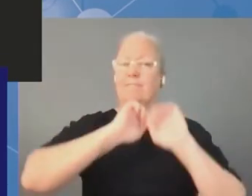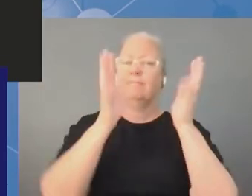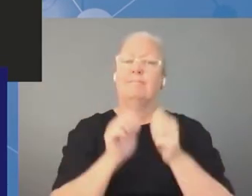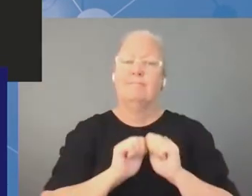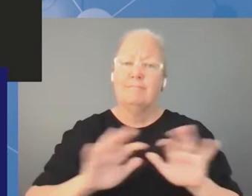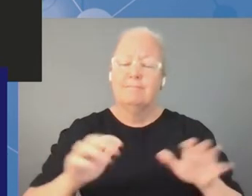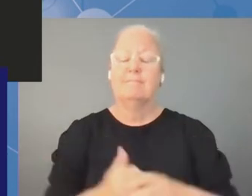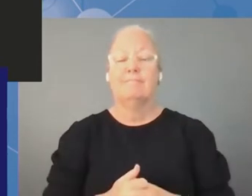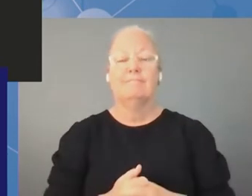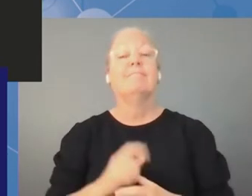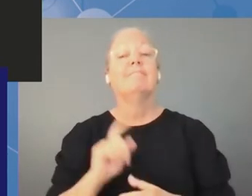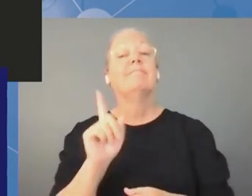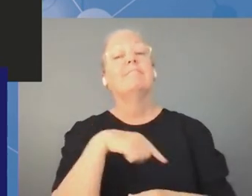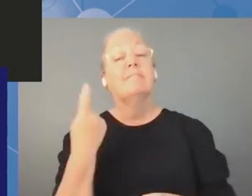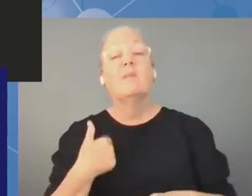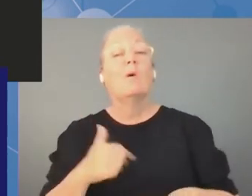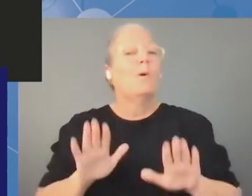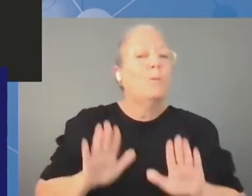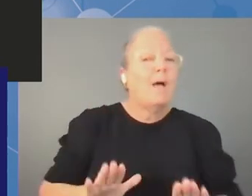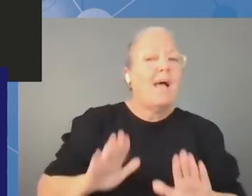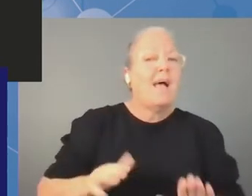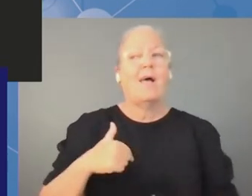وقت عصيب،